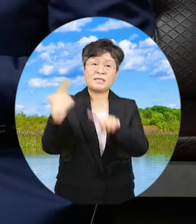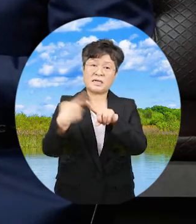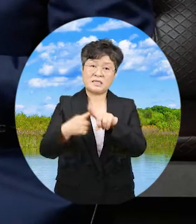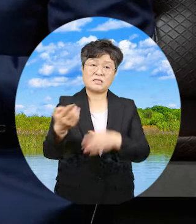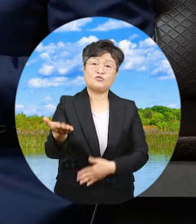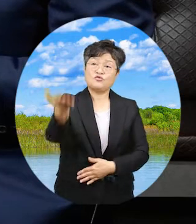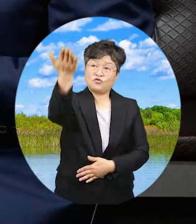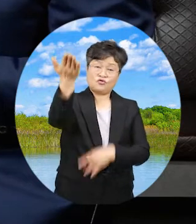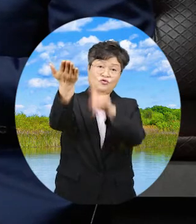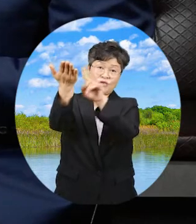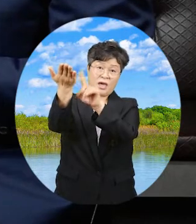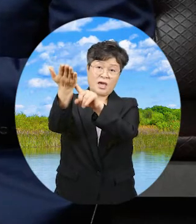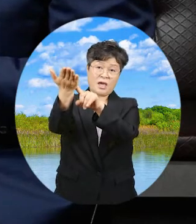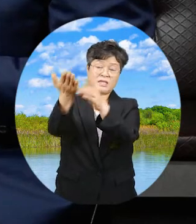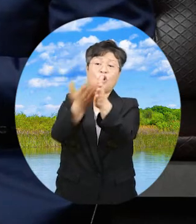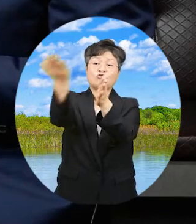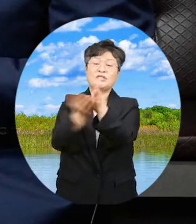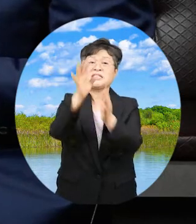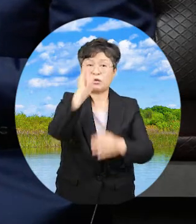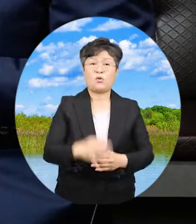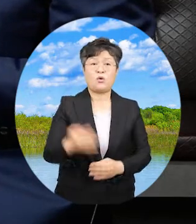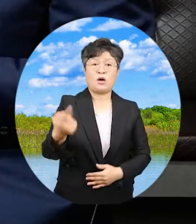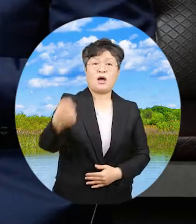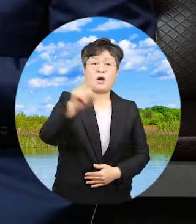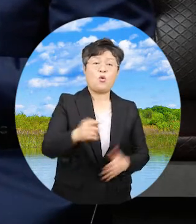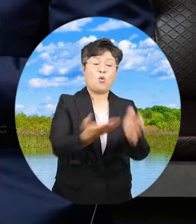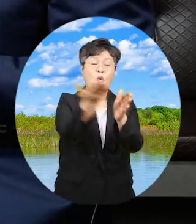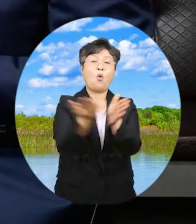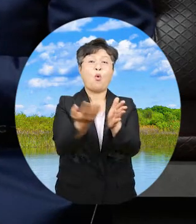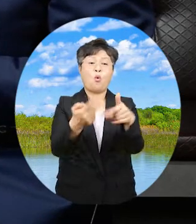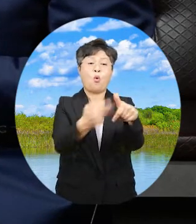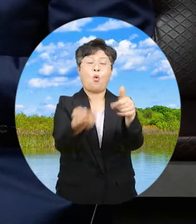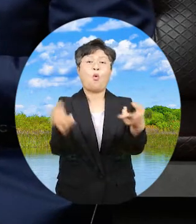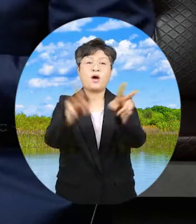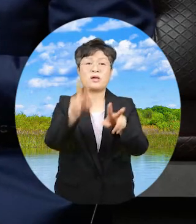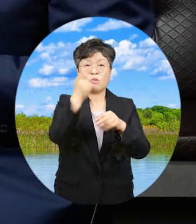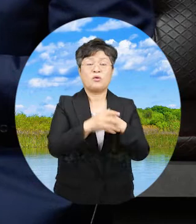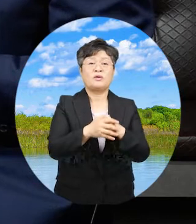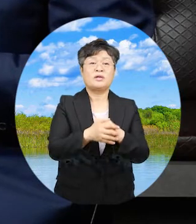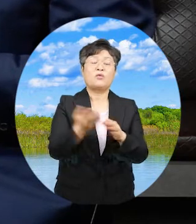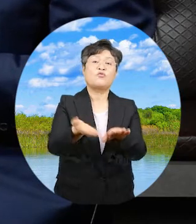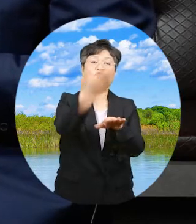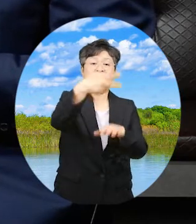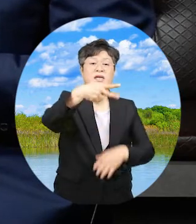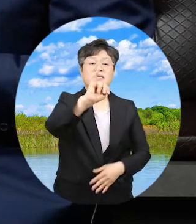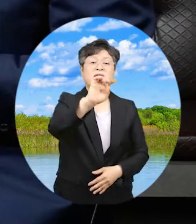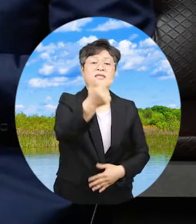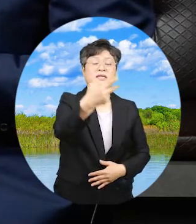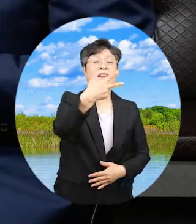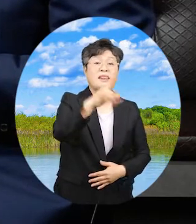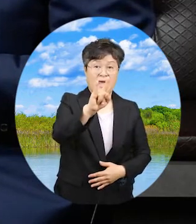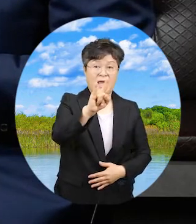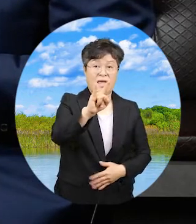행정구역상으로는 용인과 또 하류역 화성을 끼고 있습니다. 그리고 밑으로 내려가면 또 비행장도 끼고 있고, 거기 이제 미군이 관할하는 지역이기 때문에 실제